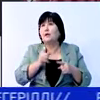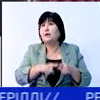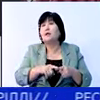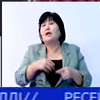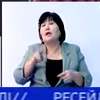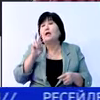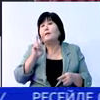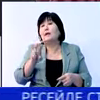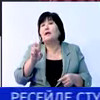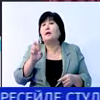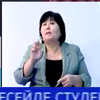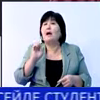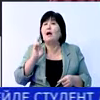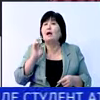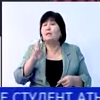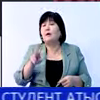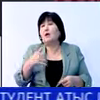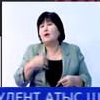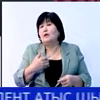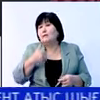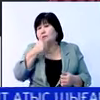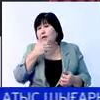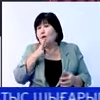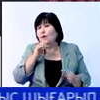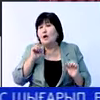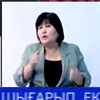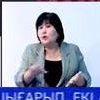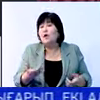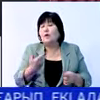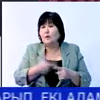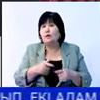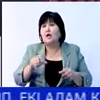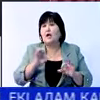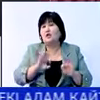Сбербанк банкіне баруға мүмкіндік болмай жүрген. Осы жерде кеңесші отыр екен.